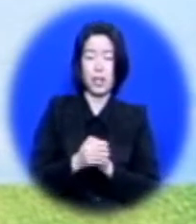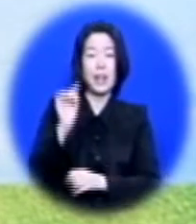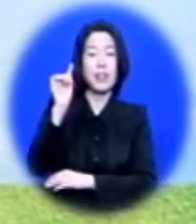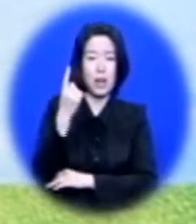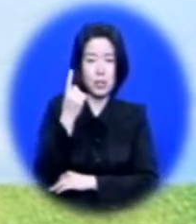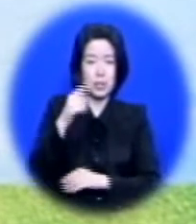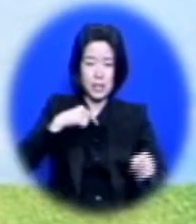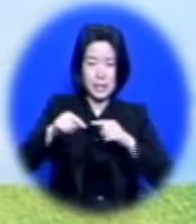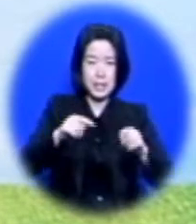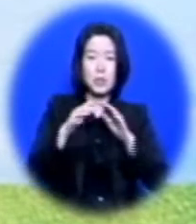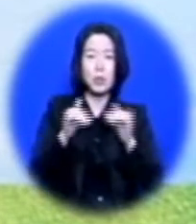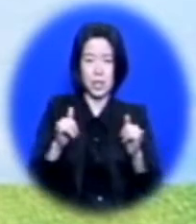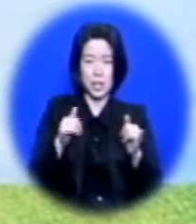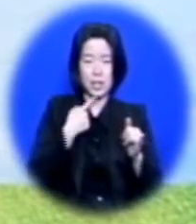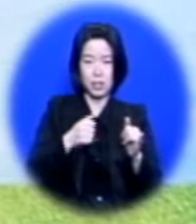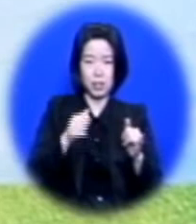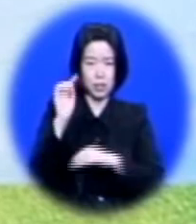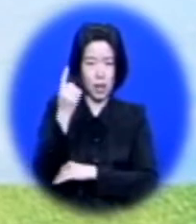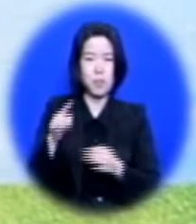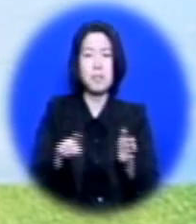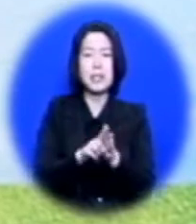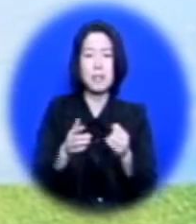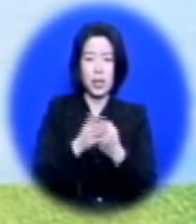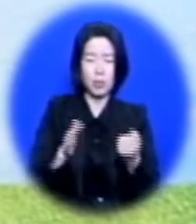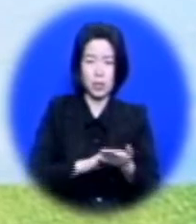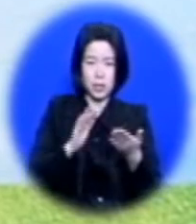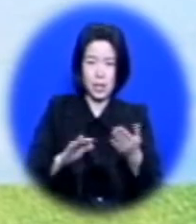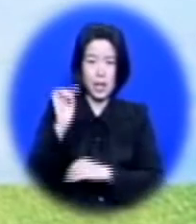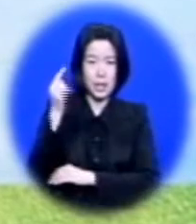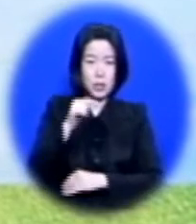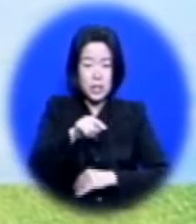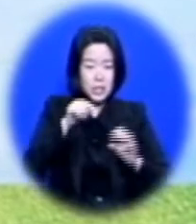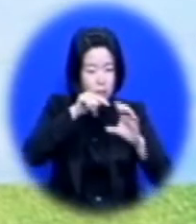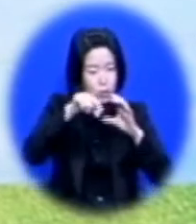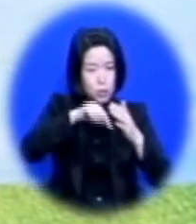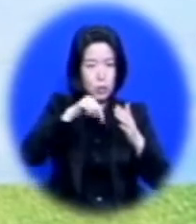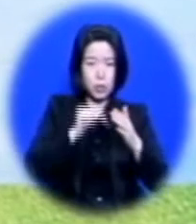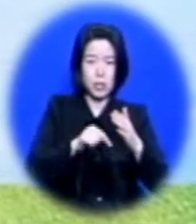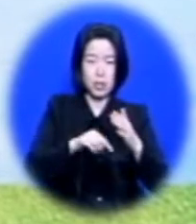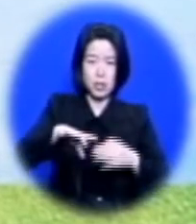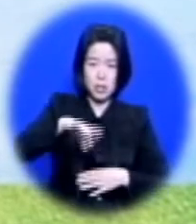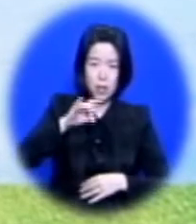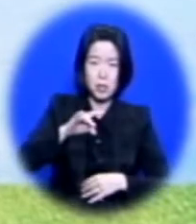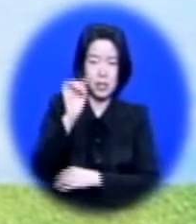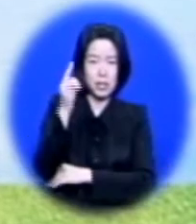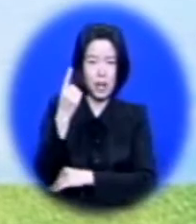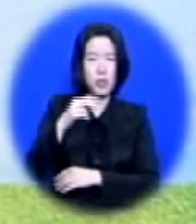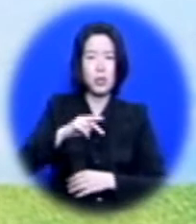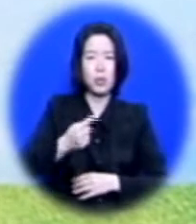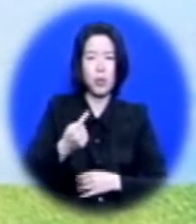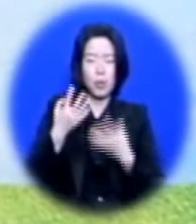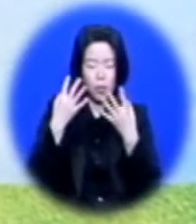다윗에 지도자였던 다윗의 믿음 때문에 다윗이 그 굴 속에서 처음에는 다윗도 얼마나